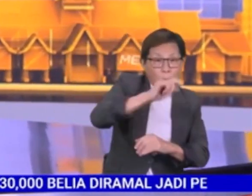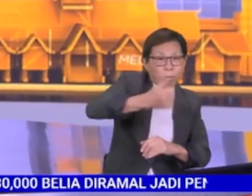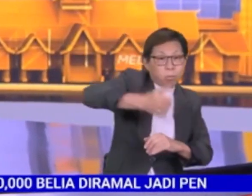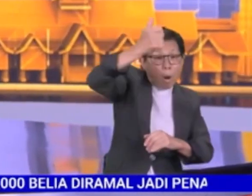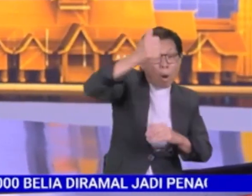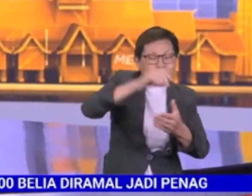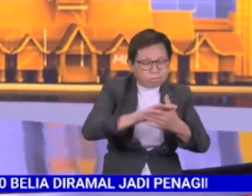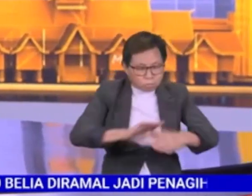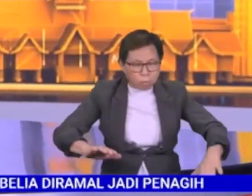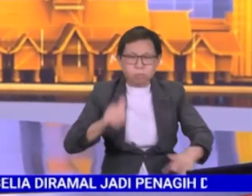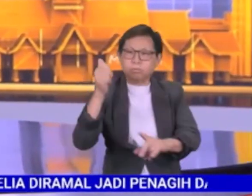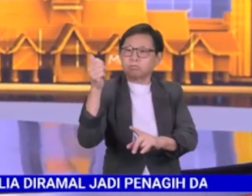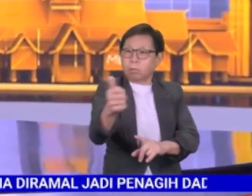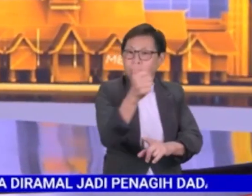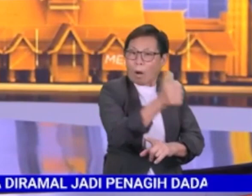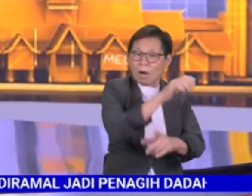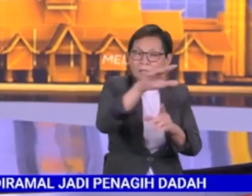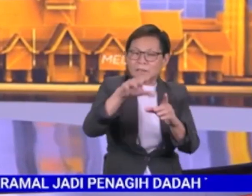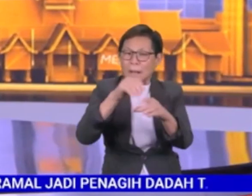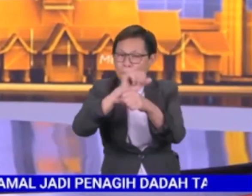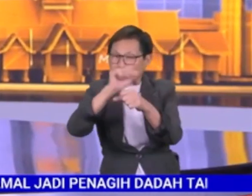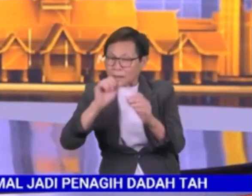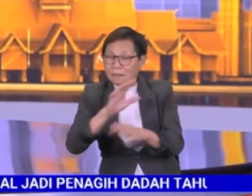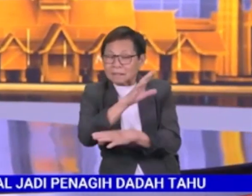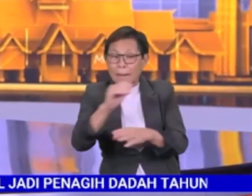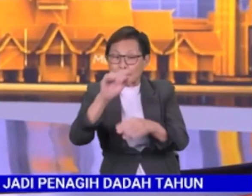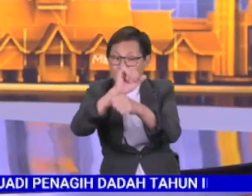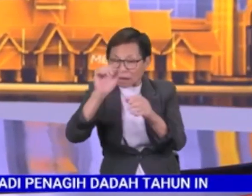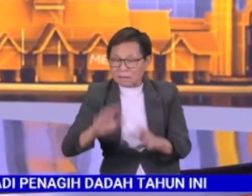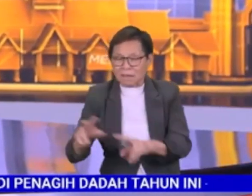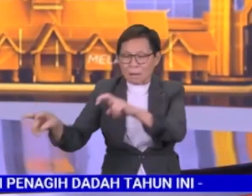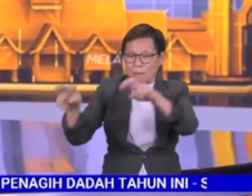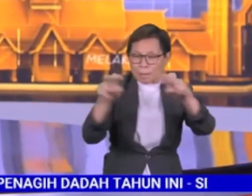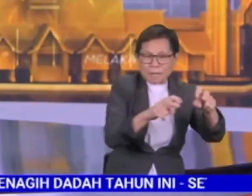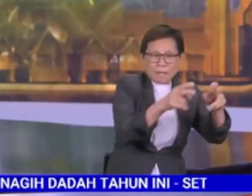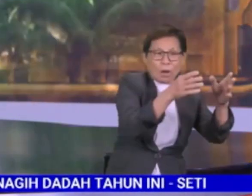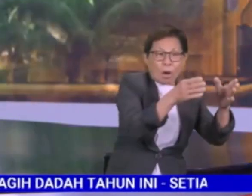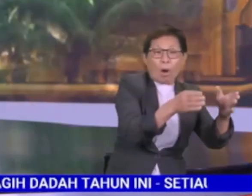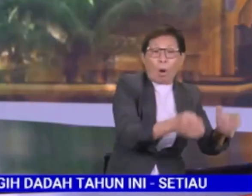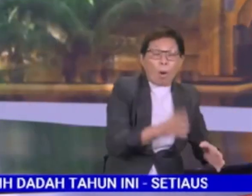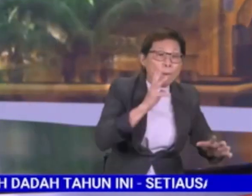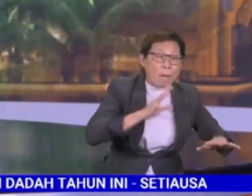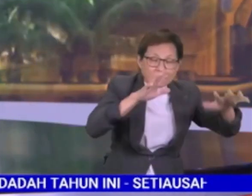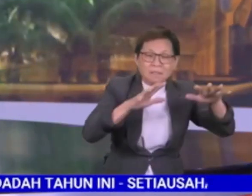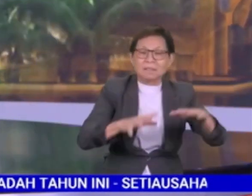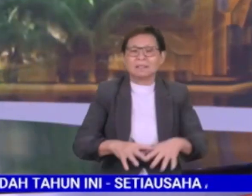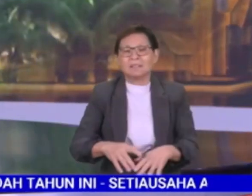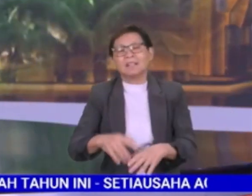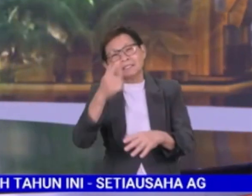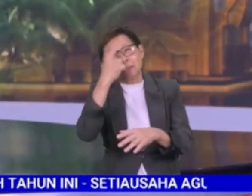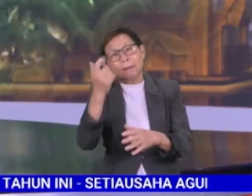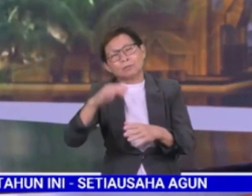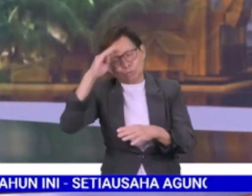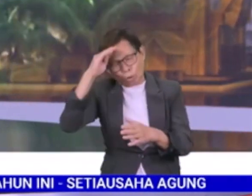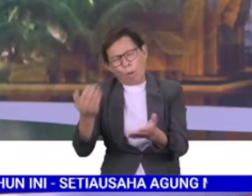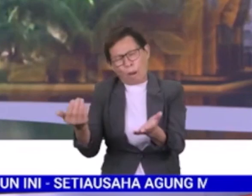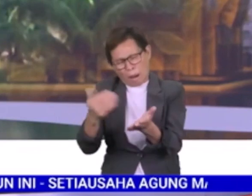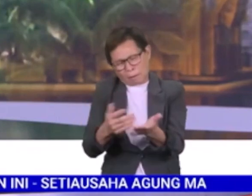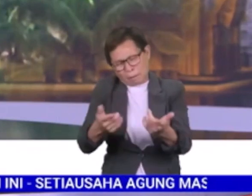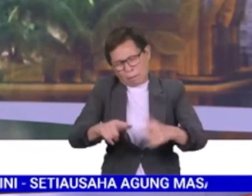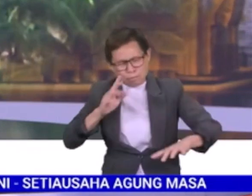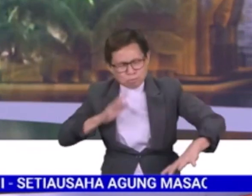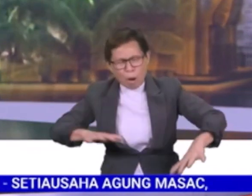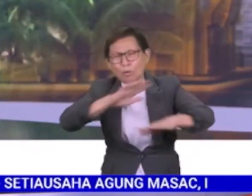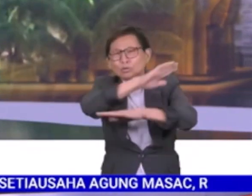mengutamakan keselamatan diri termasuk petugas yang memindahkan penduduk tijas susulan negeri itu dilanda banjir sekali lagi tahun ini